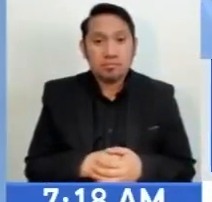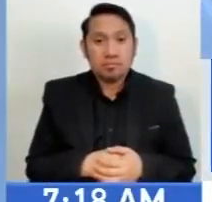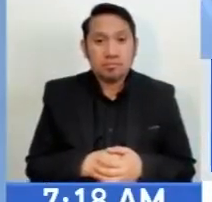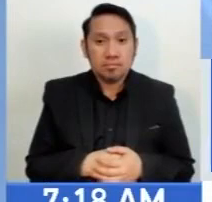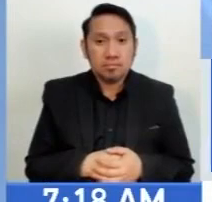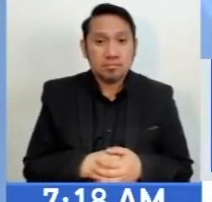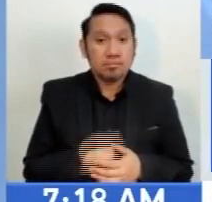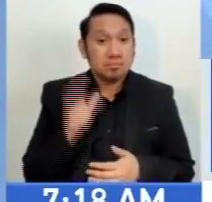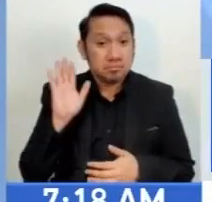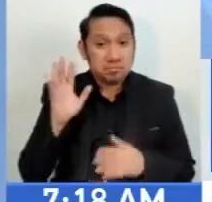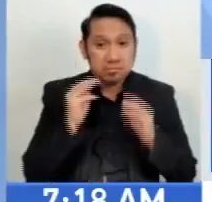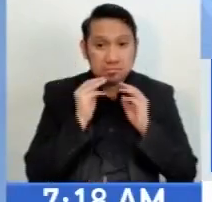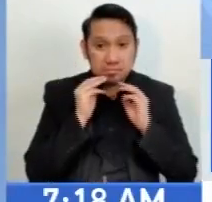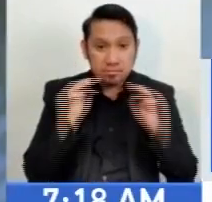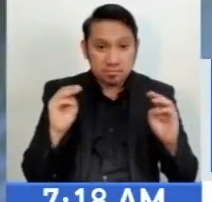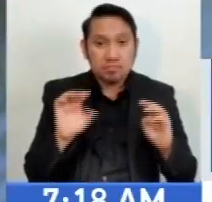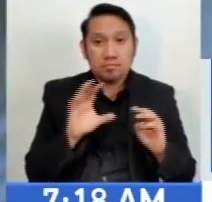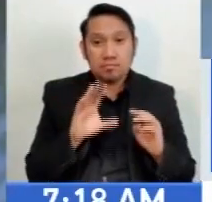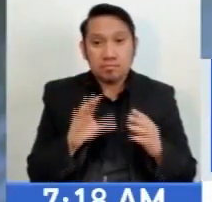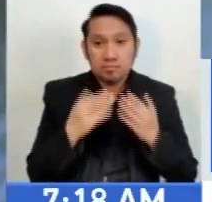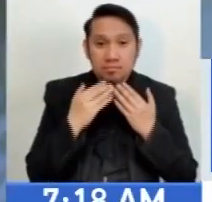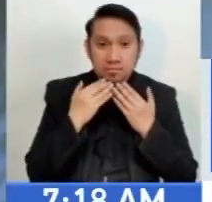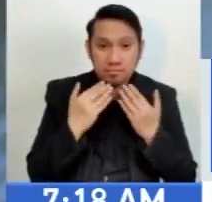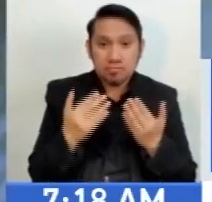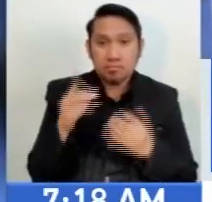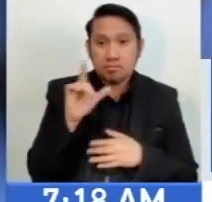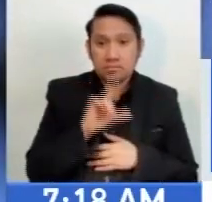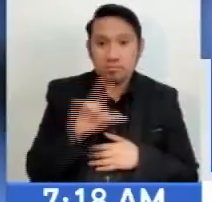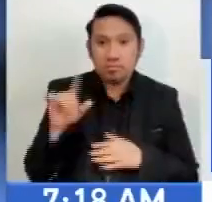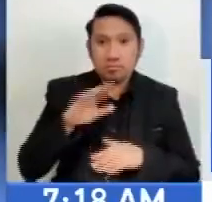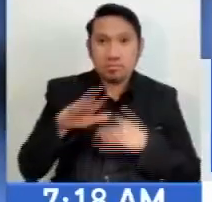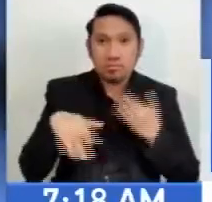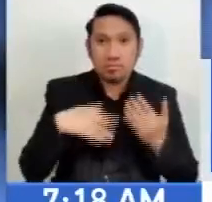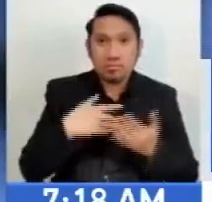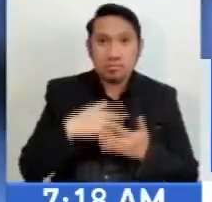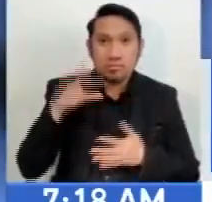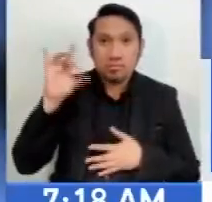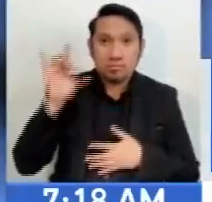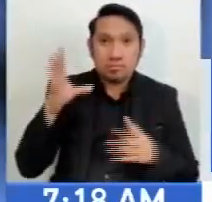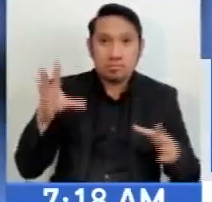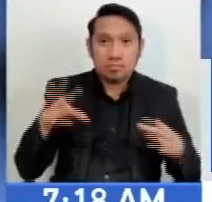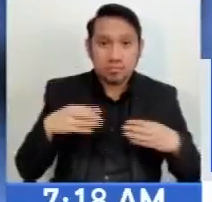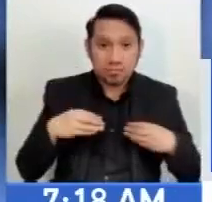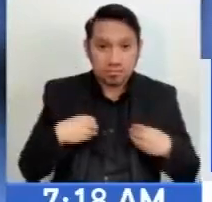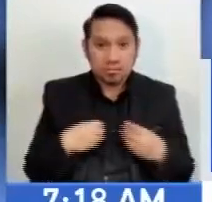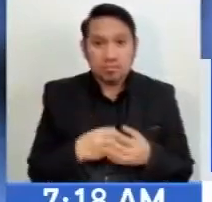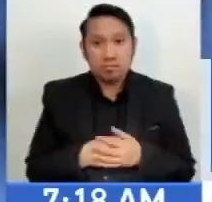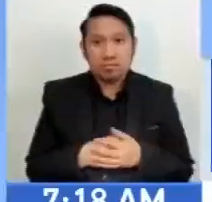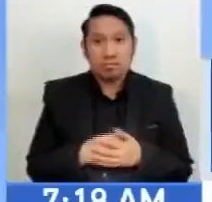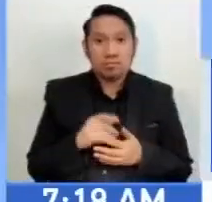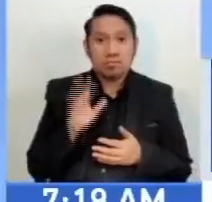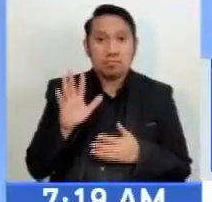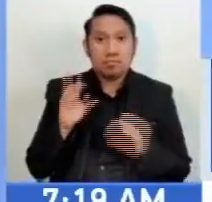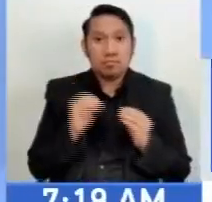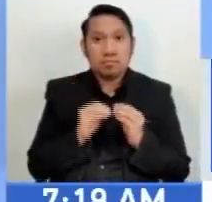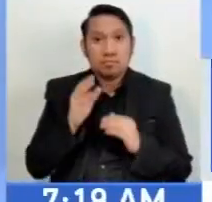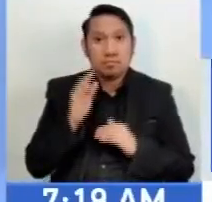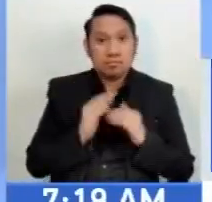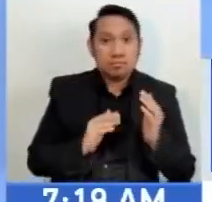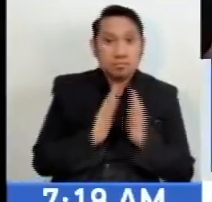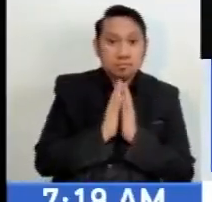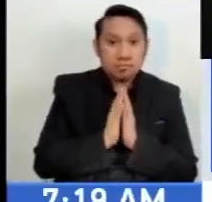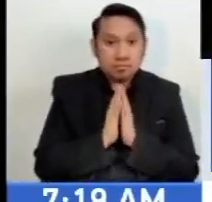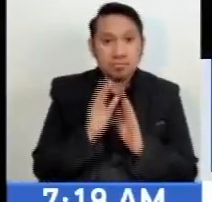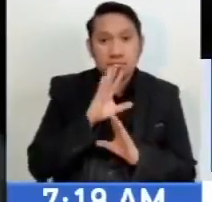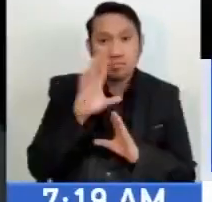muli rin niyang pinasalamatan ang Panginoon sa mga biyayang kanyang natanggap na higit pa raw sa kanyang ipinanalangin, kabilang ang kanyang